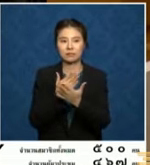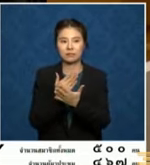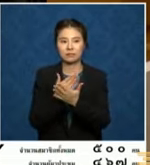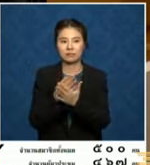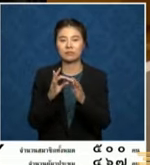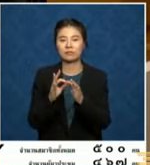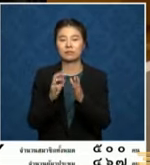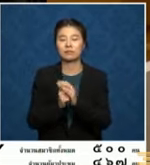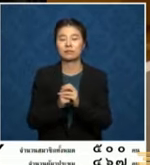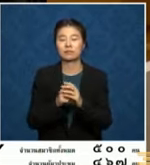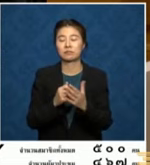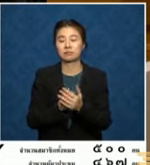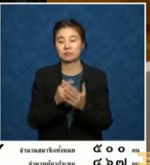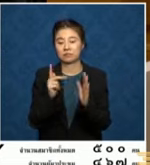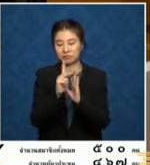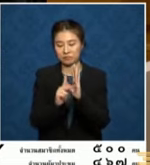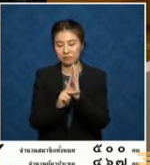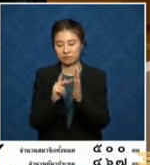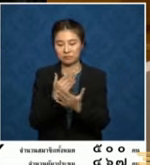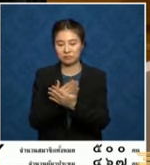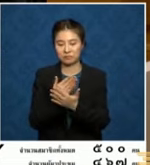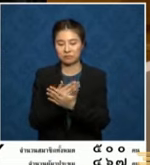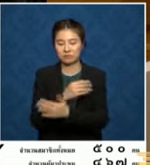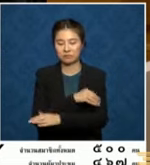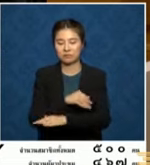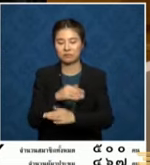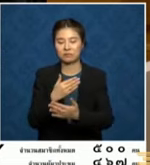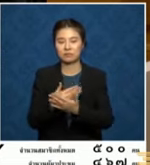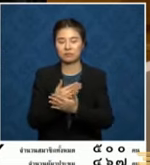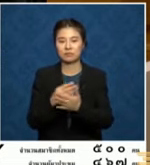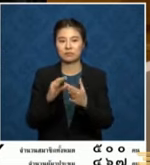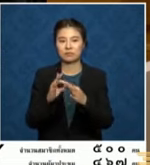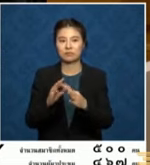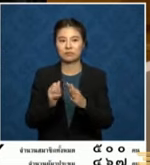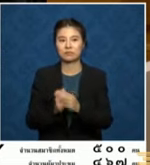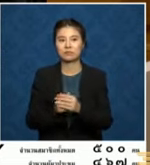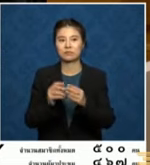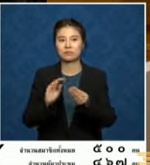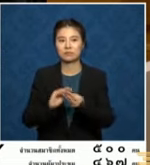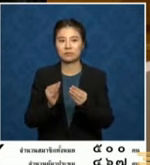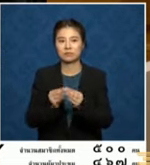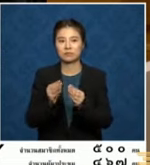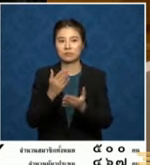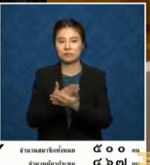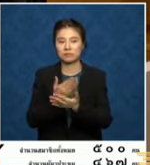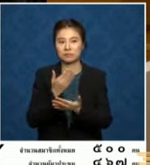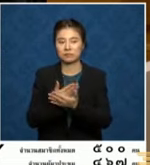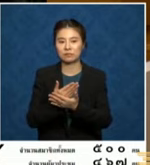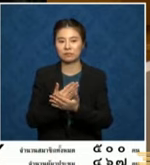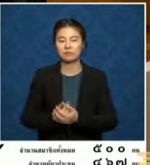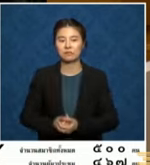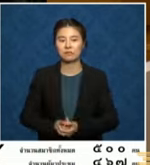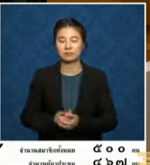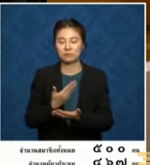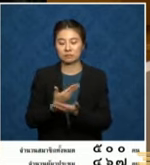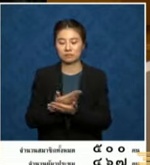มายตัวเลขนะฮะเมื่อกี้ท่านรัฐมนตรีก็ชี้แจงเรื่องงบกลา